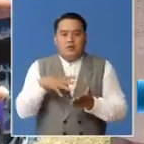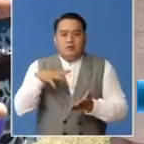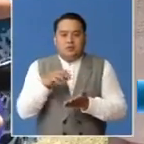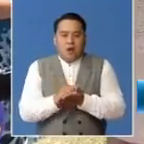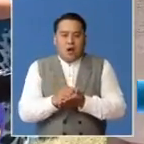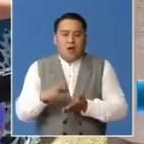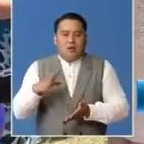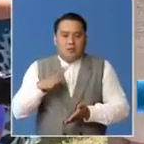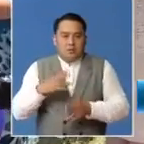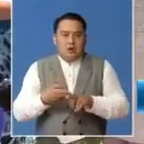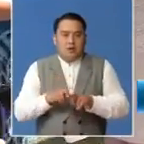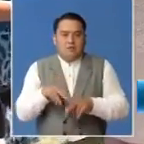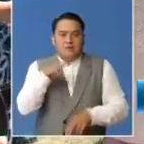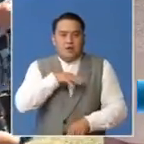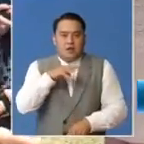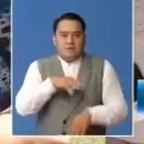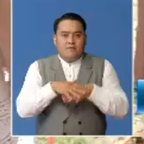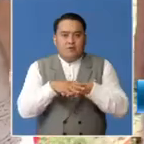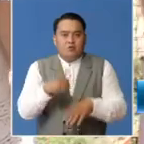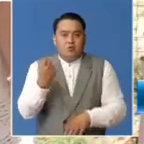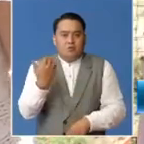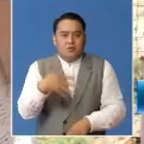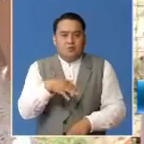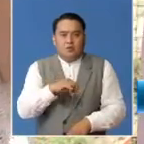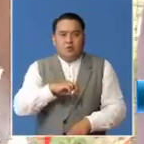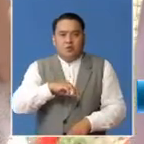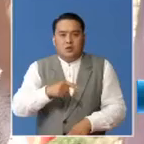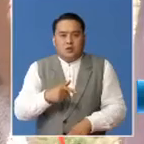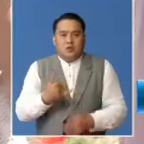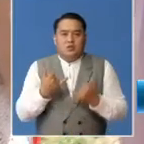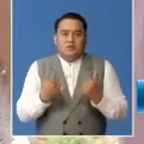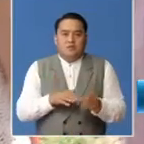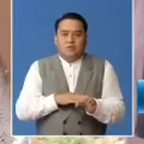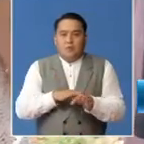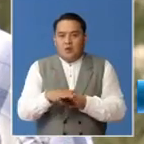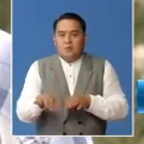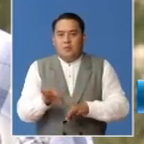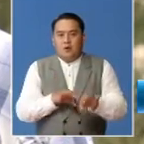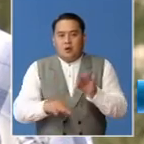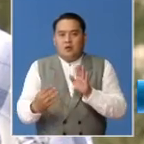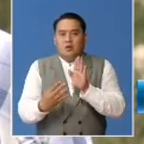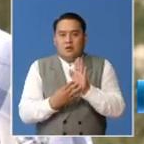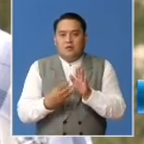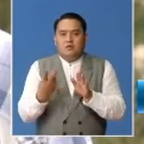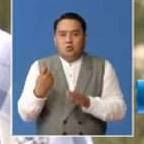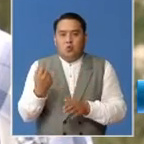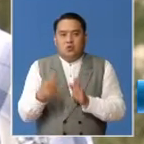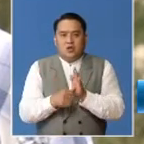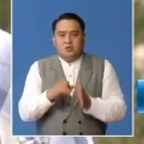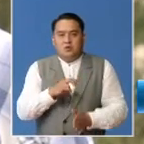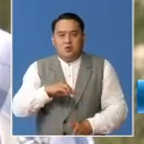продуктивной занятости в Текили выделено 150 миллионов тенге. На сегодня реализуется 9 проектов на сумму 106